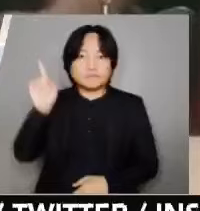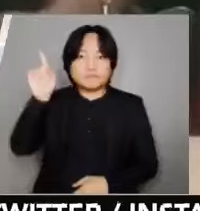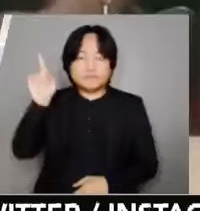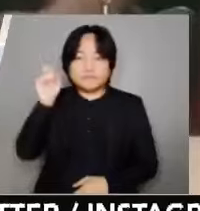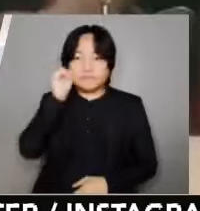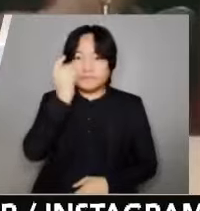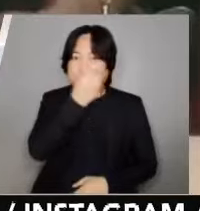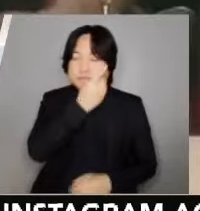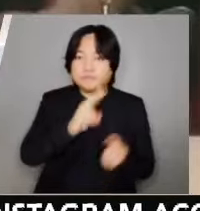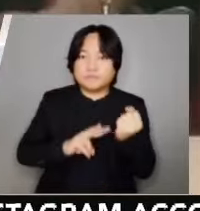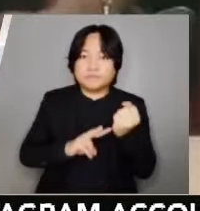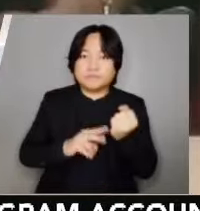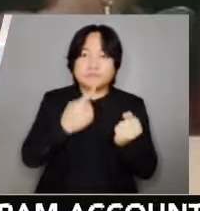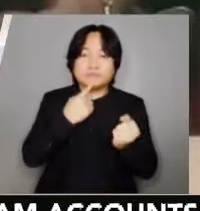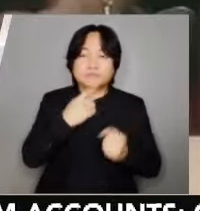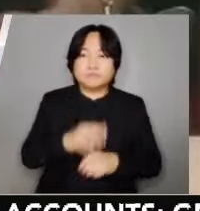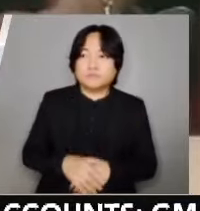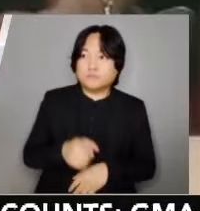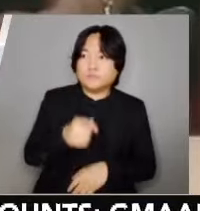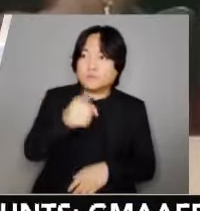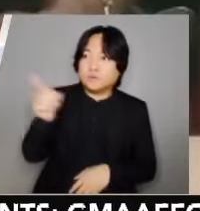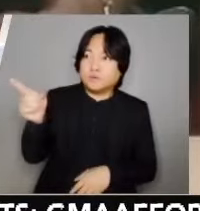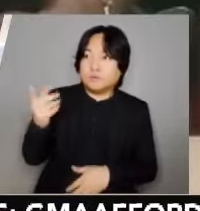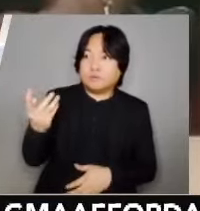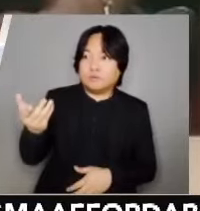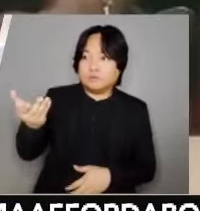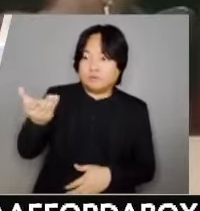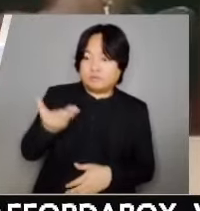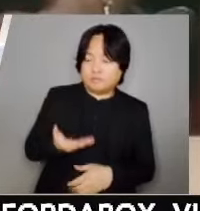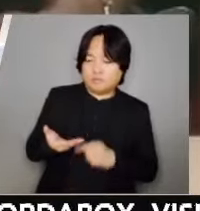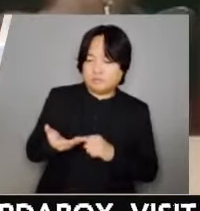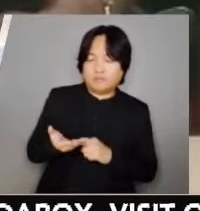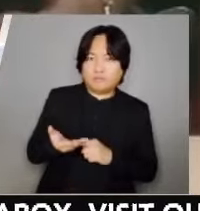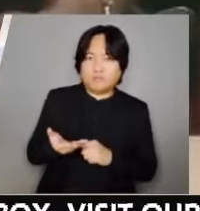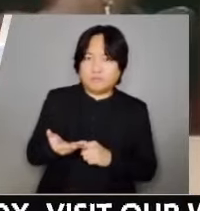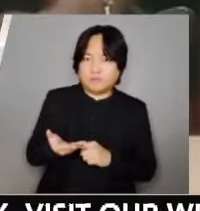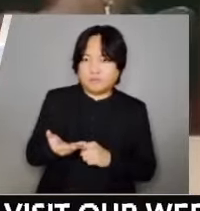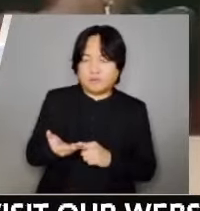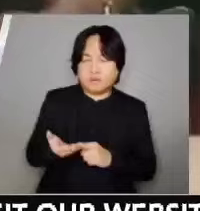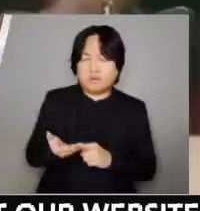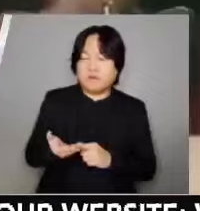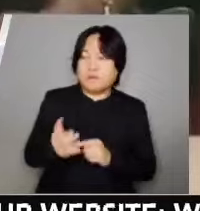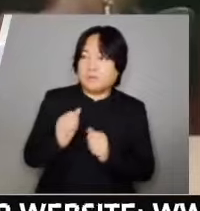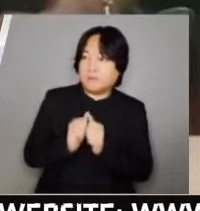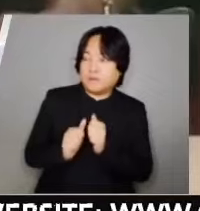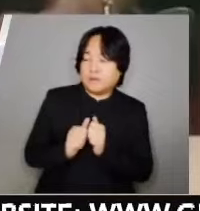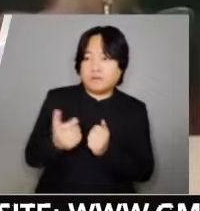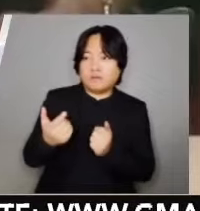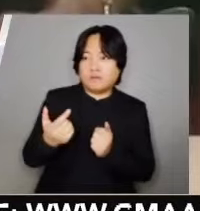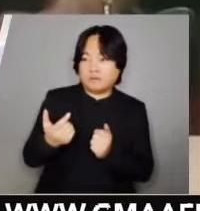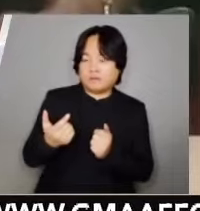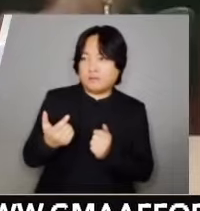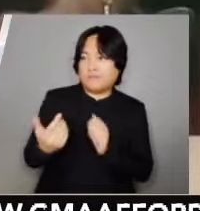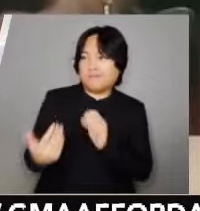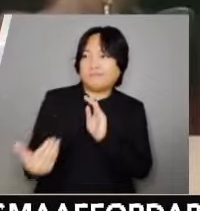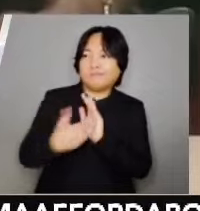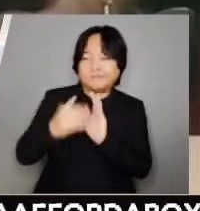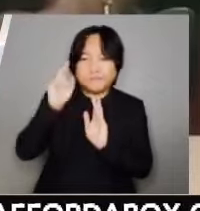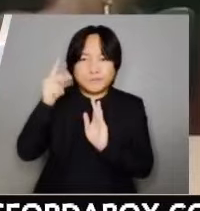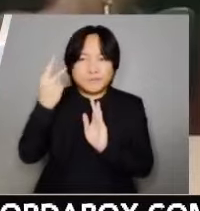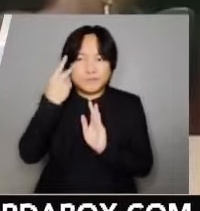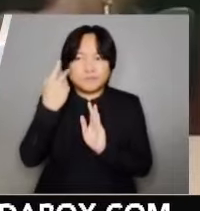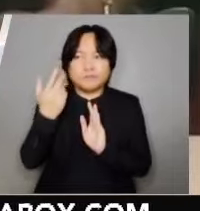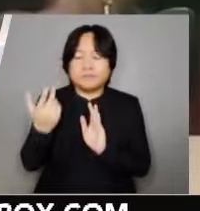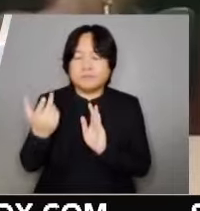inquiry. This exercise is a well-funded and coordinated political attack. This